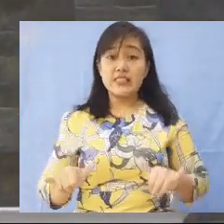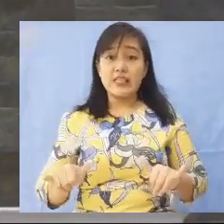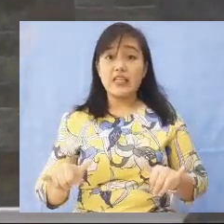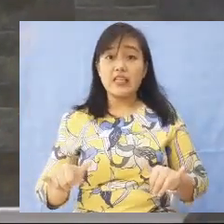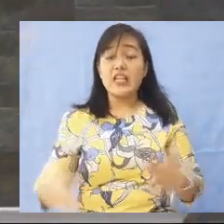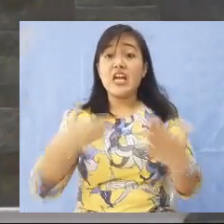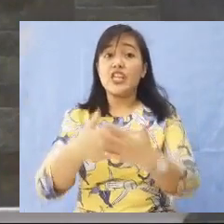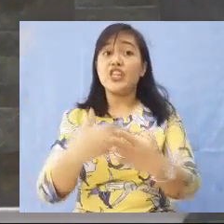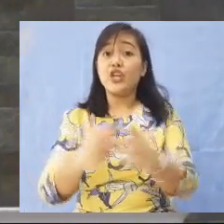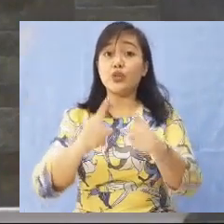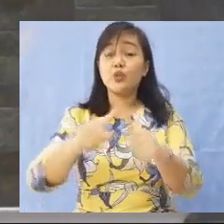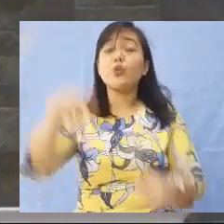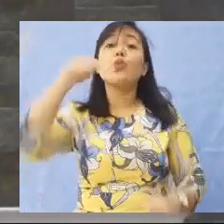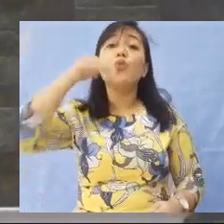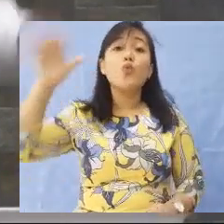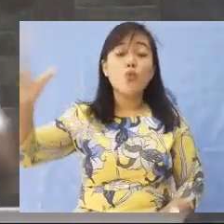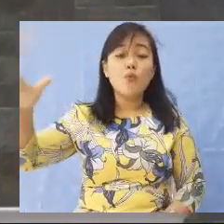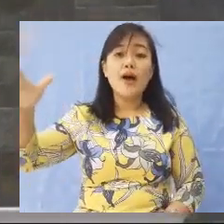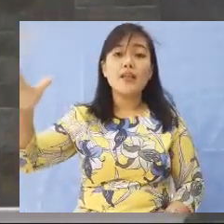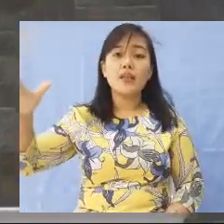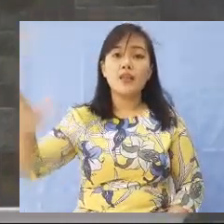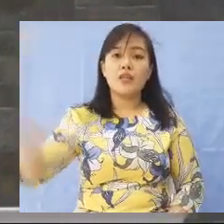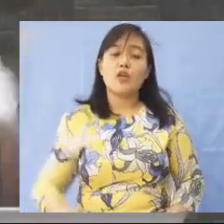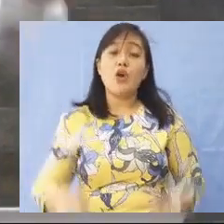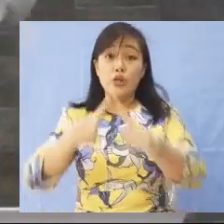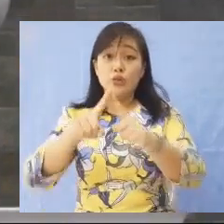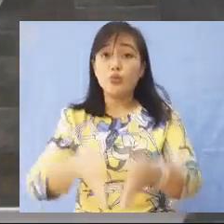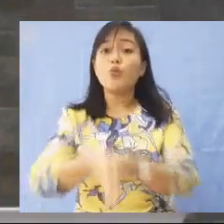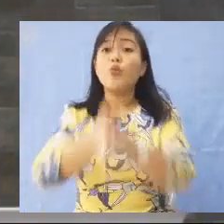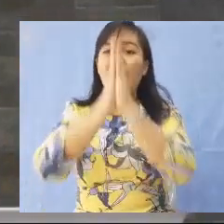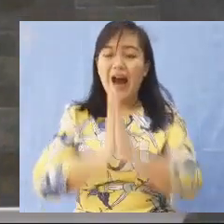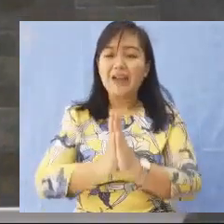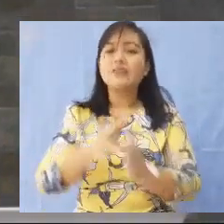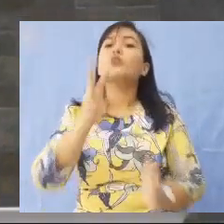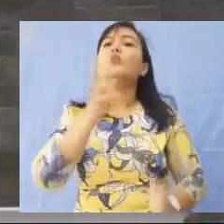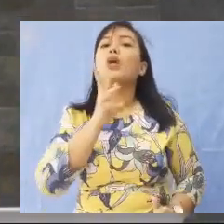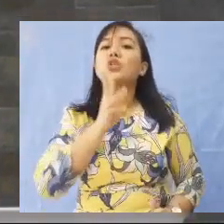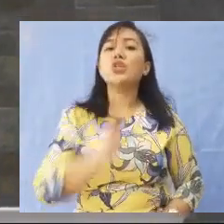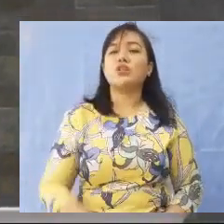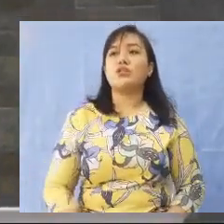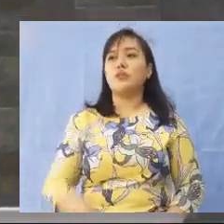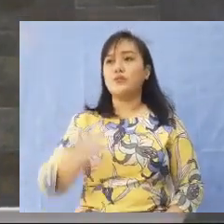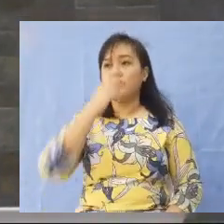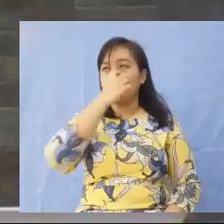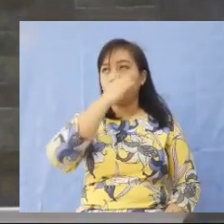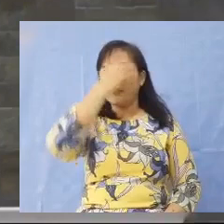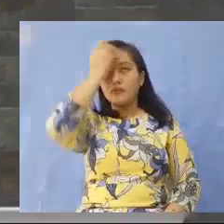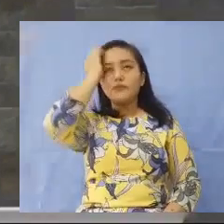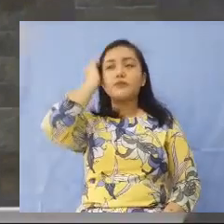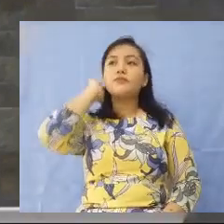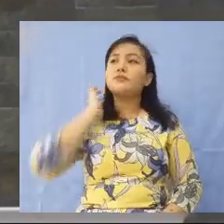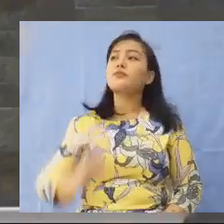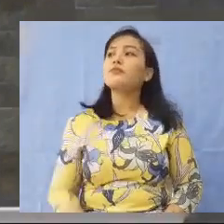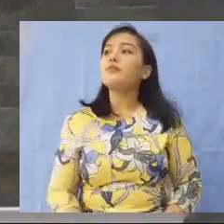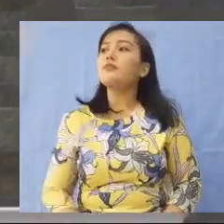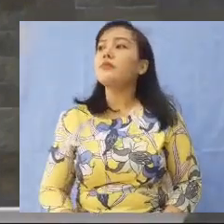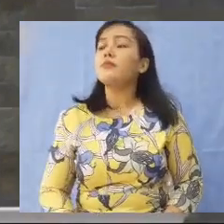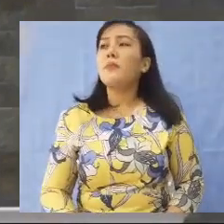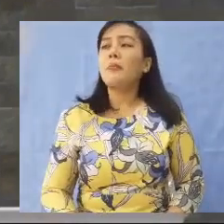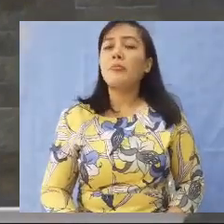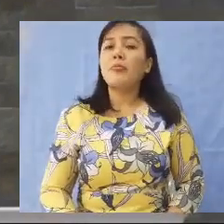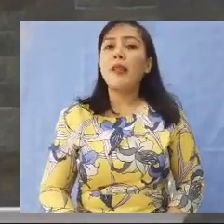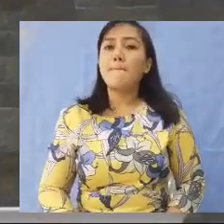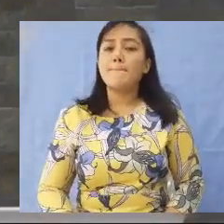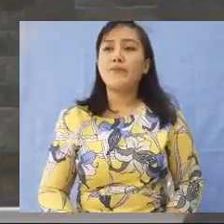Jesucristo, as far as their custom and law and tradition is concerned, pag tinignan po